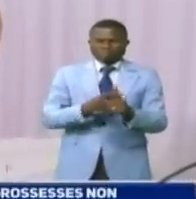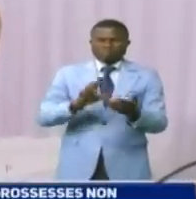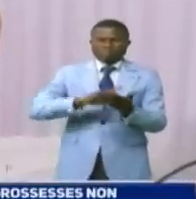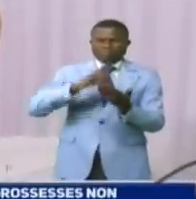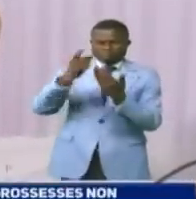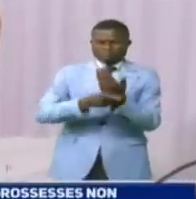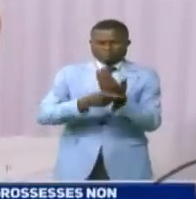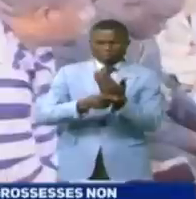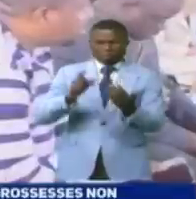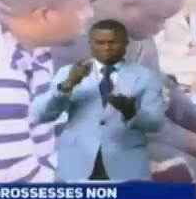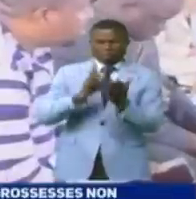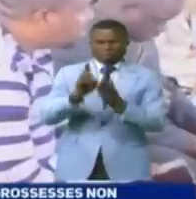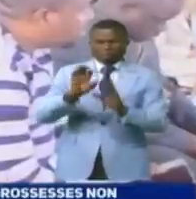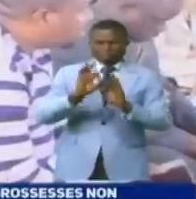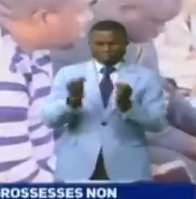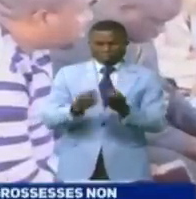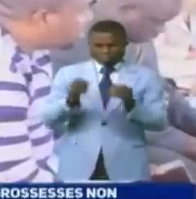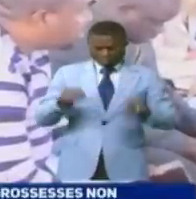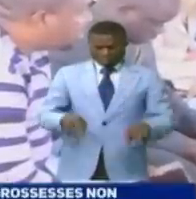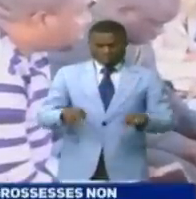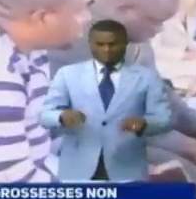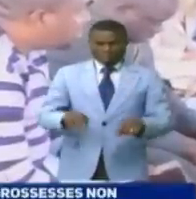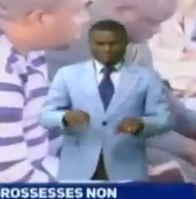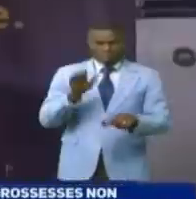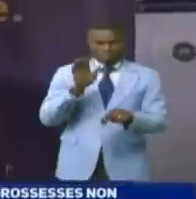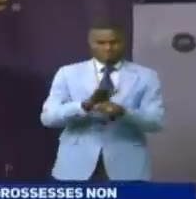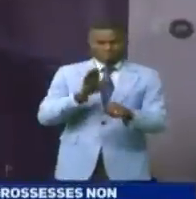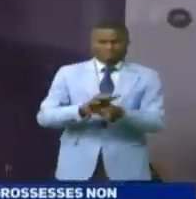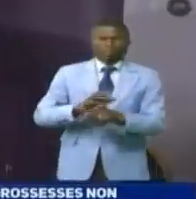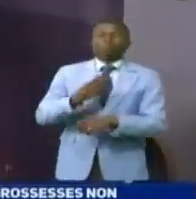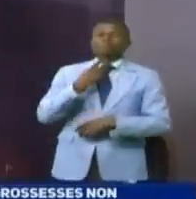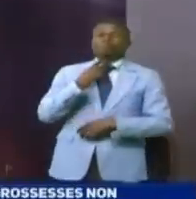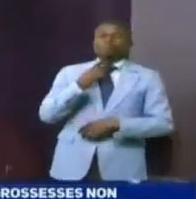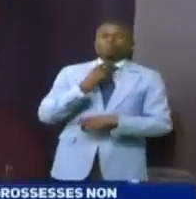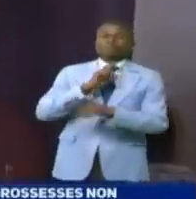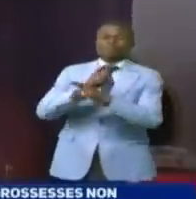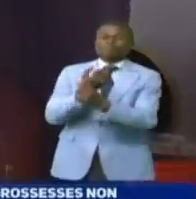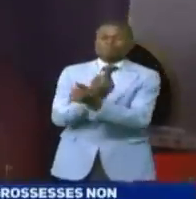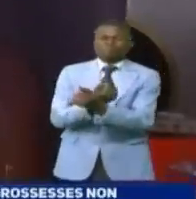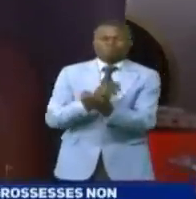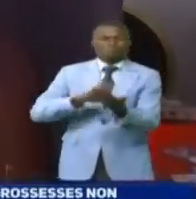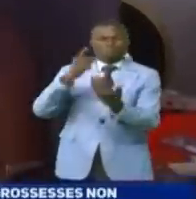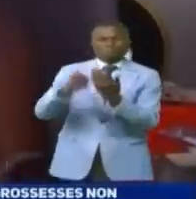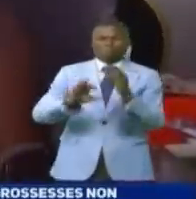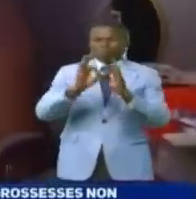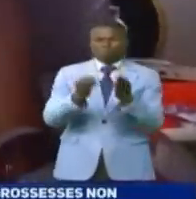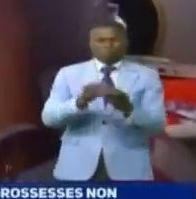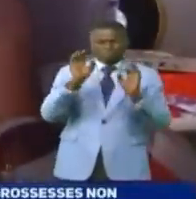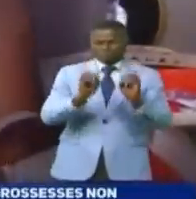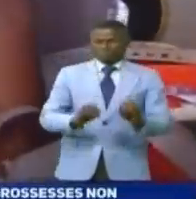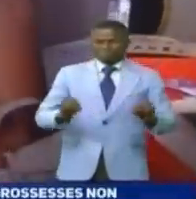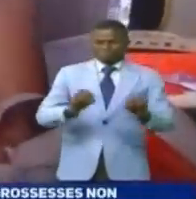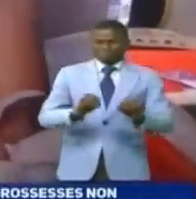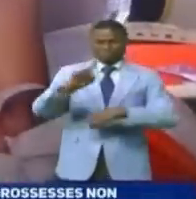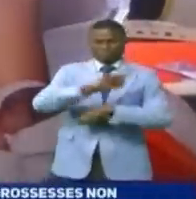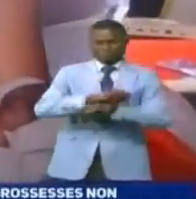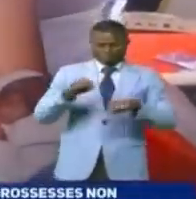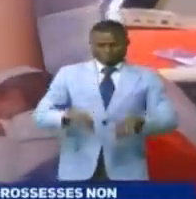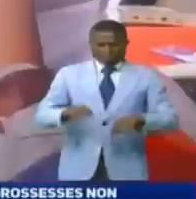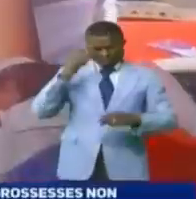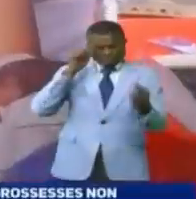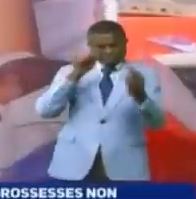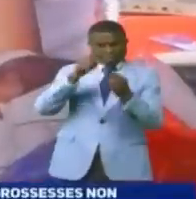épanouissement de nos pays. Jusqu'à ce jour, plusieurs barrières empêchent le respect de la planification familiale. Cette journée est là pour